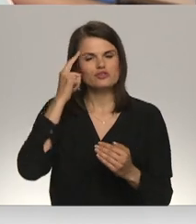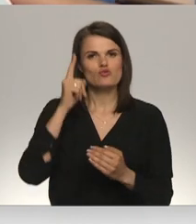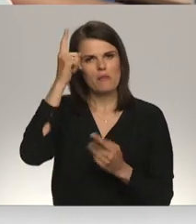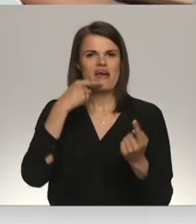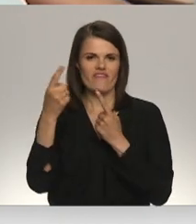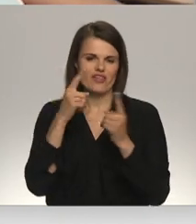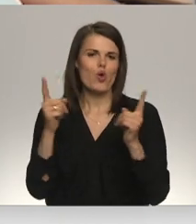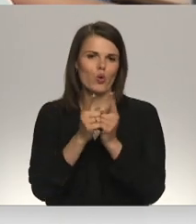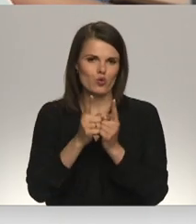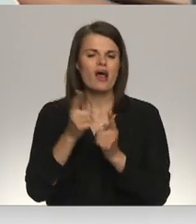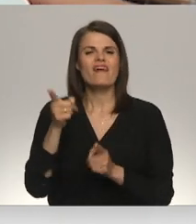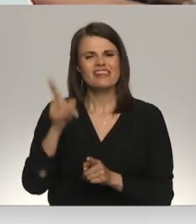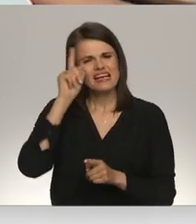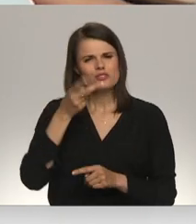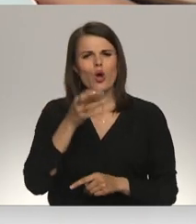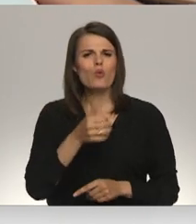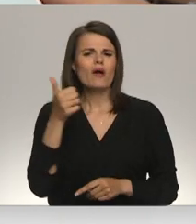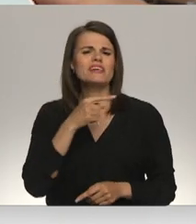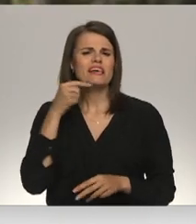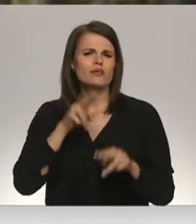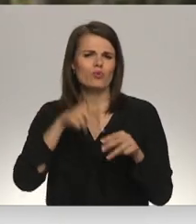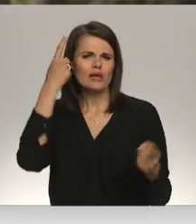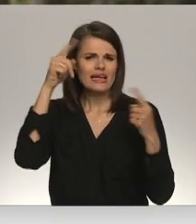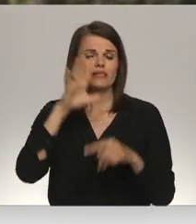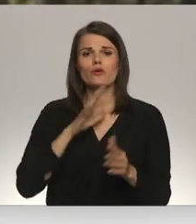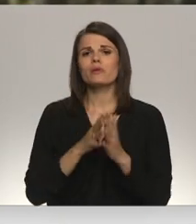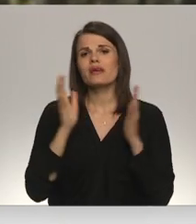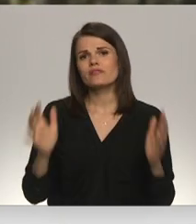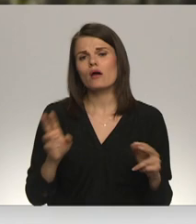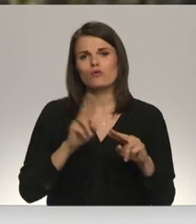Viņa zināja, ko viņa grib un ideja viņai bija daudz un viņa bija